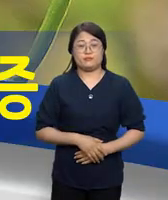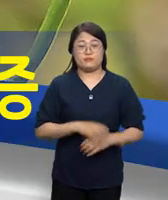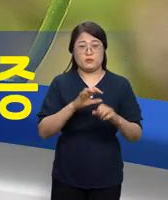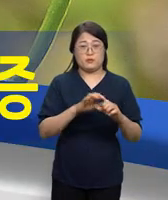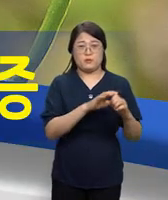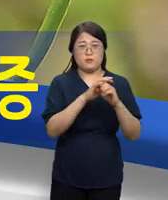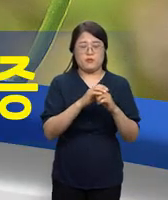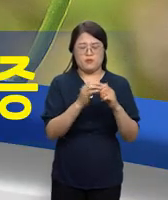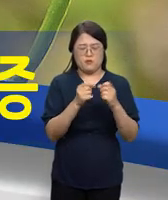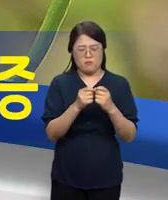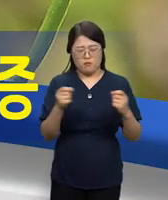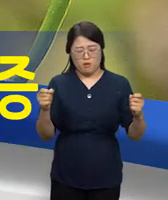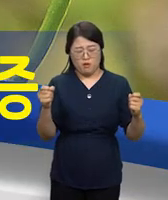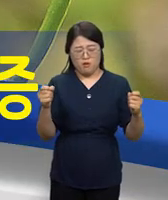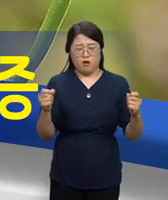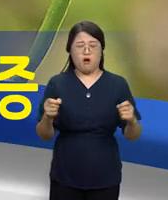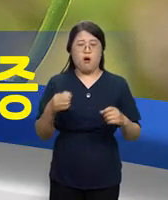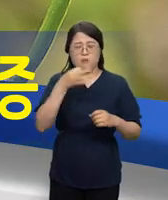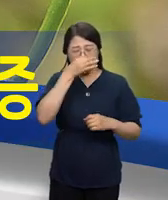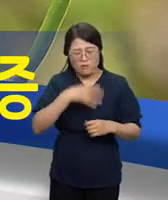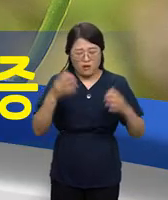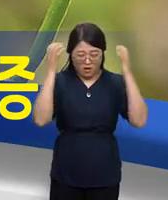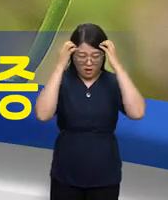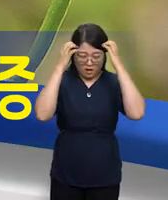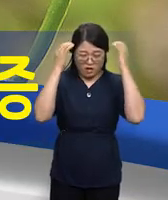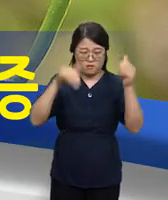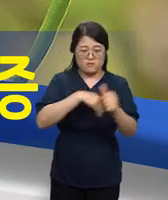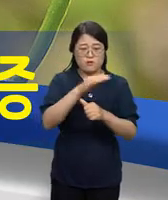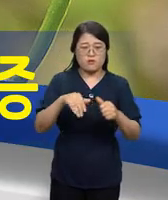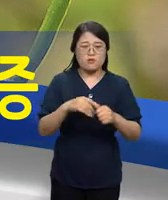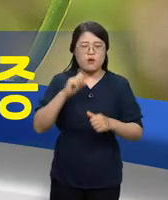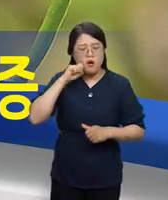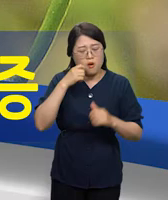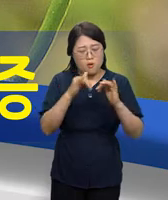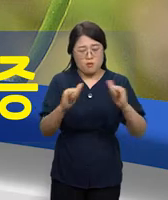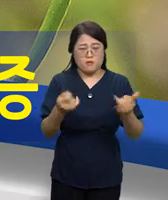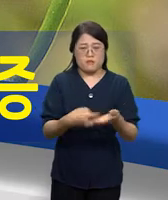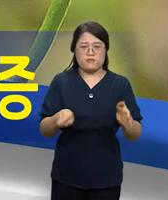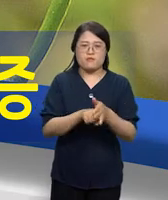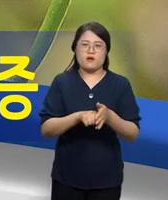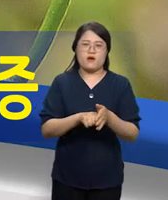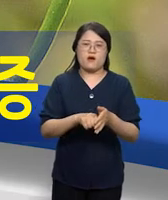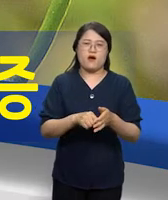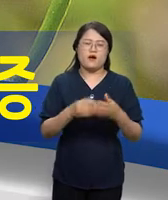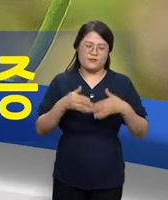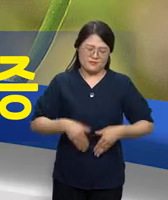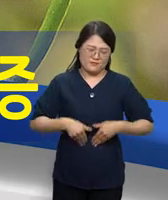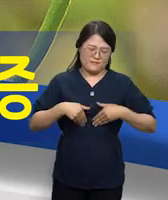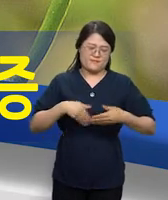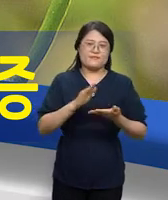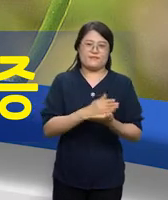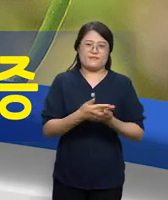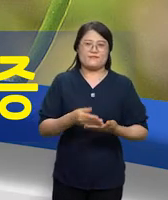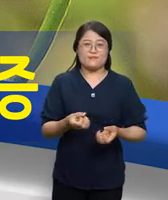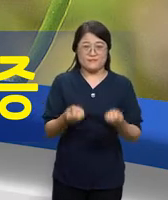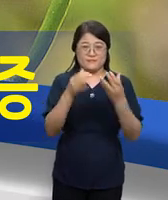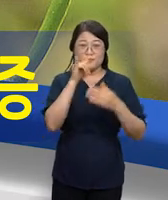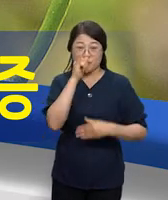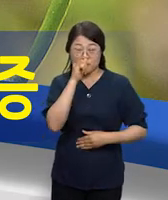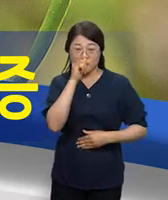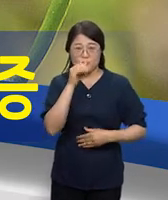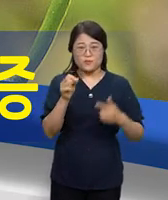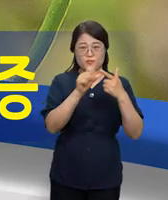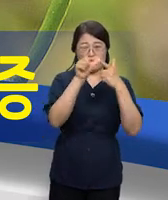코로나19 장기화로 모두가 어려운 가운데 소외된 이웃을 향한 훈훈한 나눔 소식이 있습니다. 지난 6월